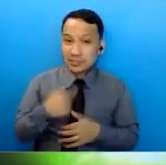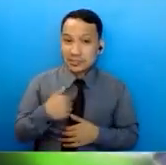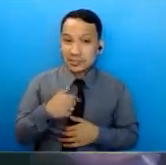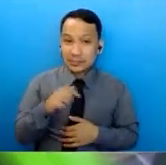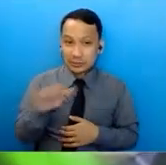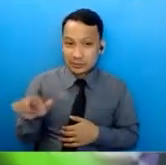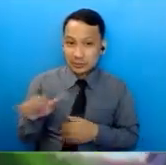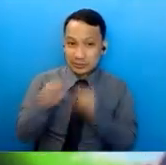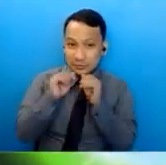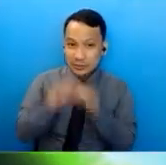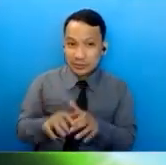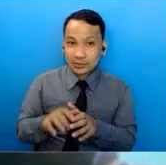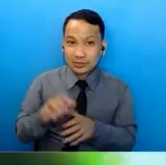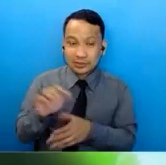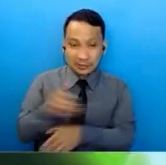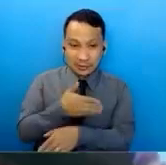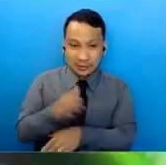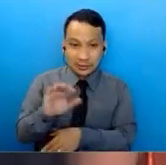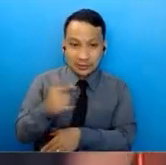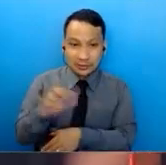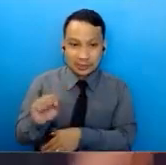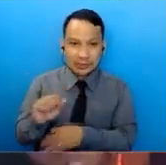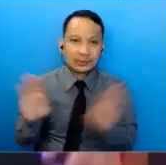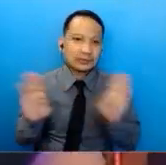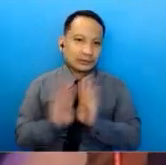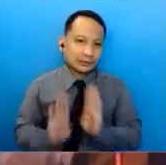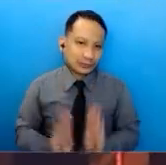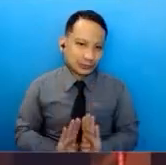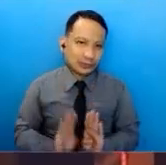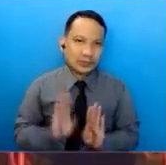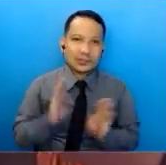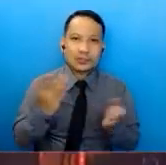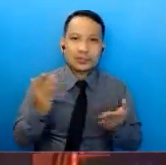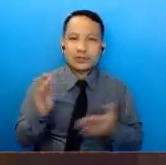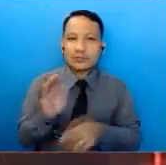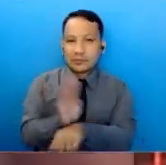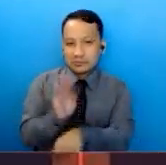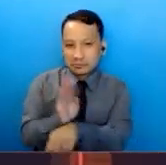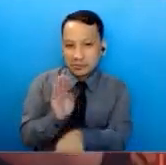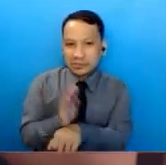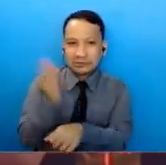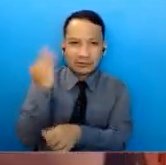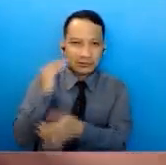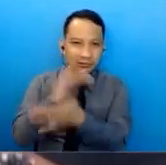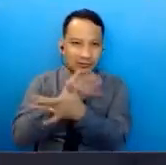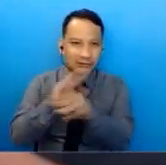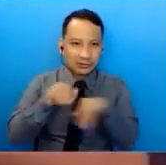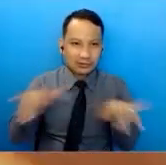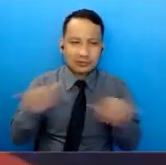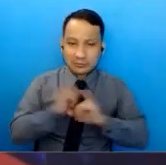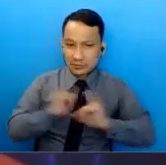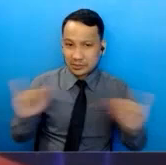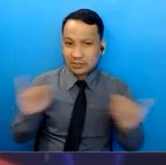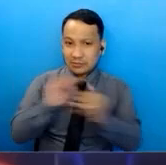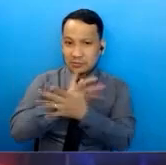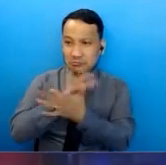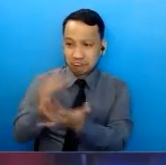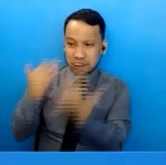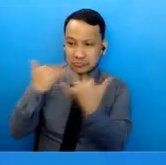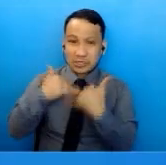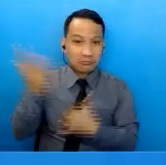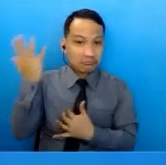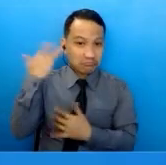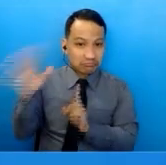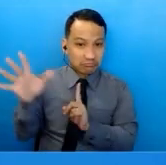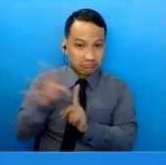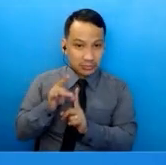singaling. Nagsara kasi ang mga negosyo niya kagaya ng comedy bars ngayong pandemya. Tinamaan din siya ng COVID-19 last year.